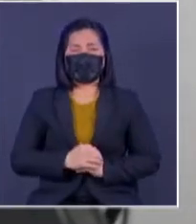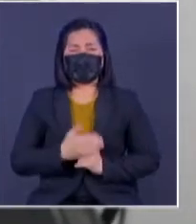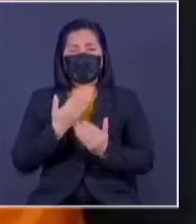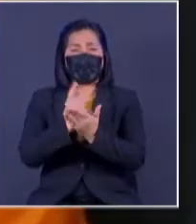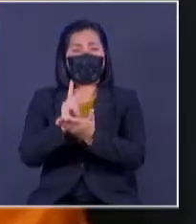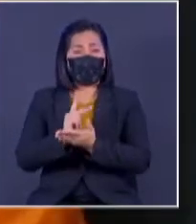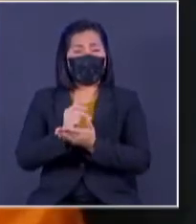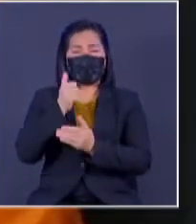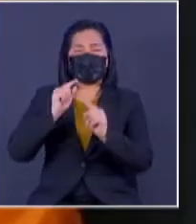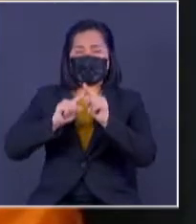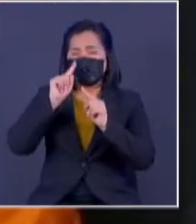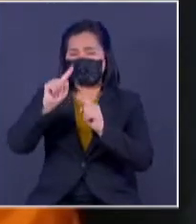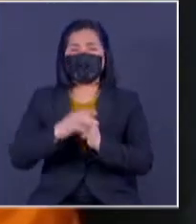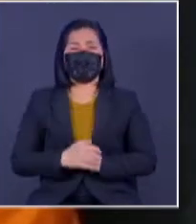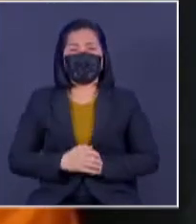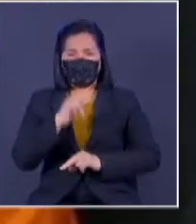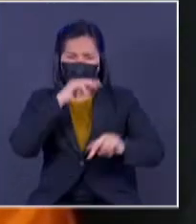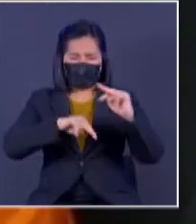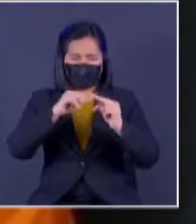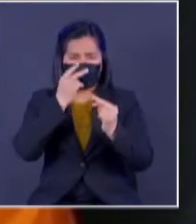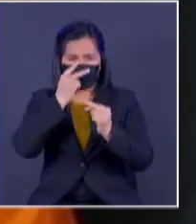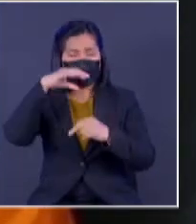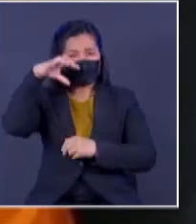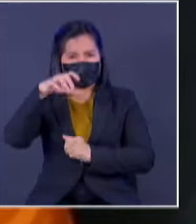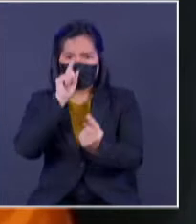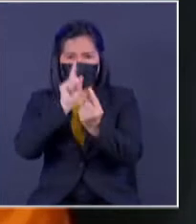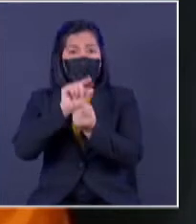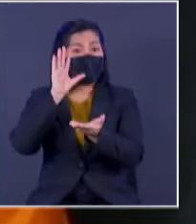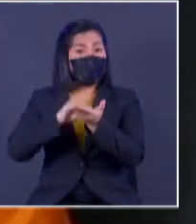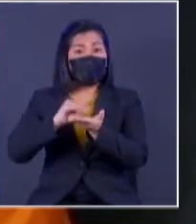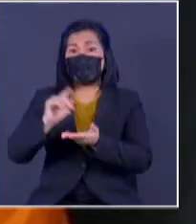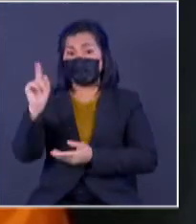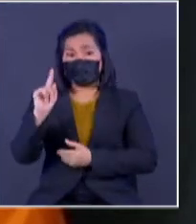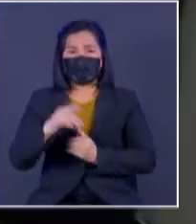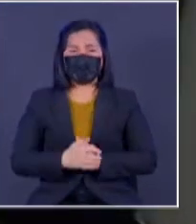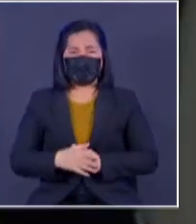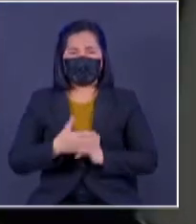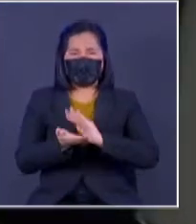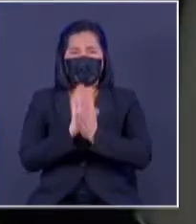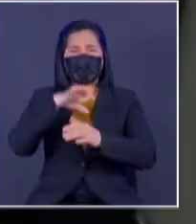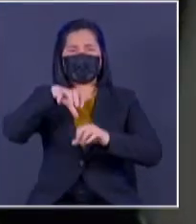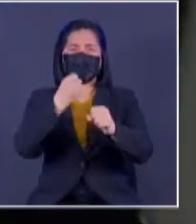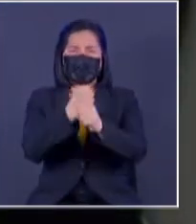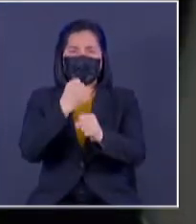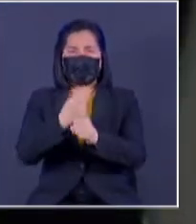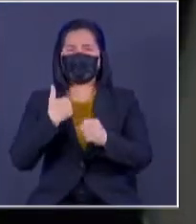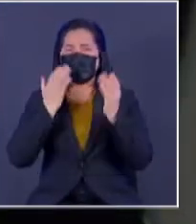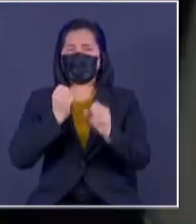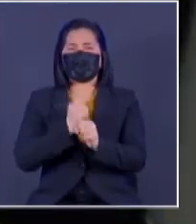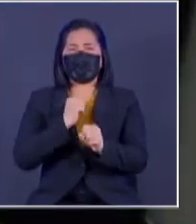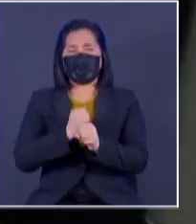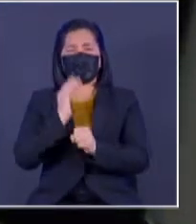กู้ดีที่สุดจากการตรวจค้นของเจ้าหน้าที่นะครับพบว่าภายในเนี่ยเขาก็ดัดแปลงเป็นสำนักงานครับแล้วก็มีพนักง